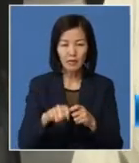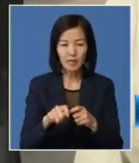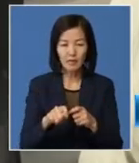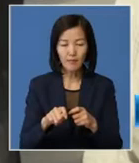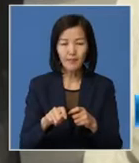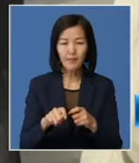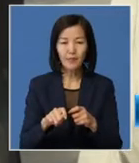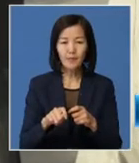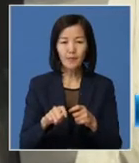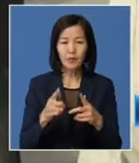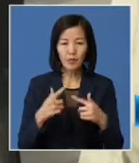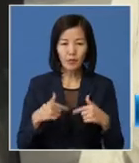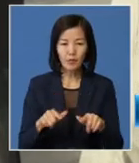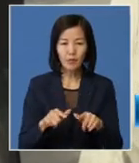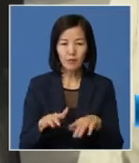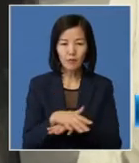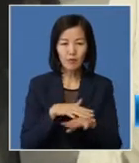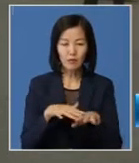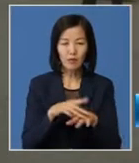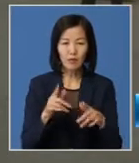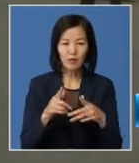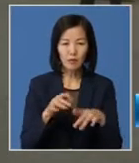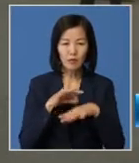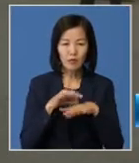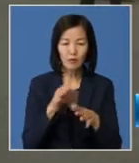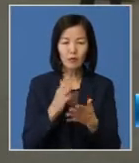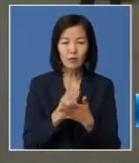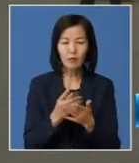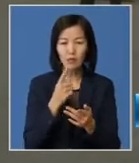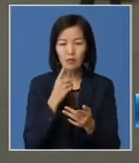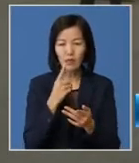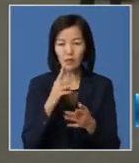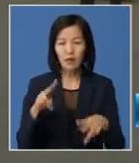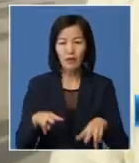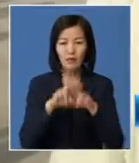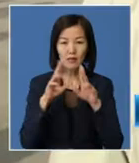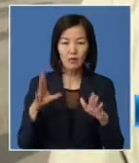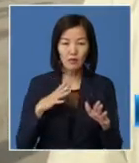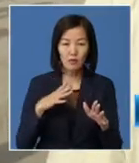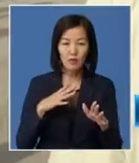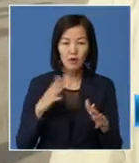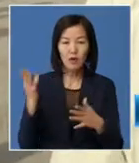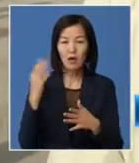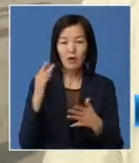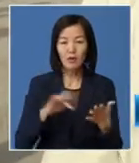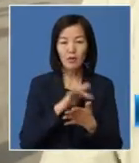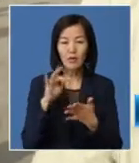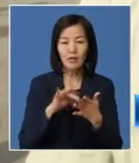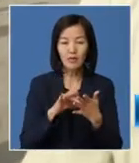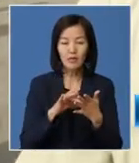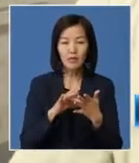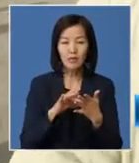аудандарды ұйымдастырып, жәрмеңке өткізіп жатырмыз, ауыл шаруашылық жәрмеңке. Жақында біз Астанаға барып келдік. Алматы қаласында бізде